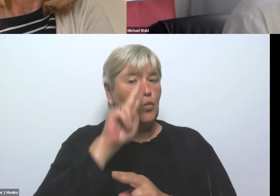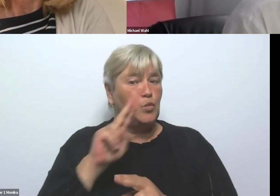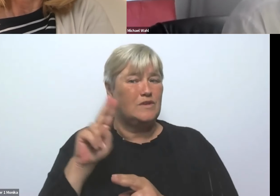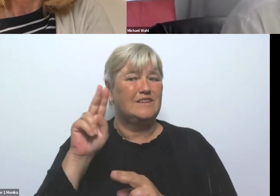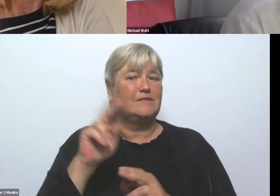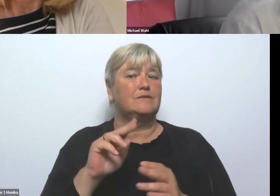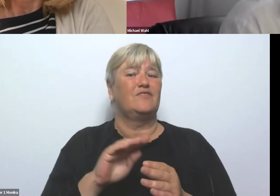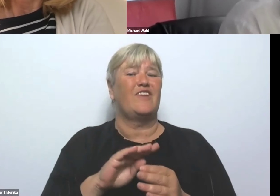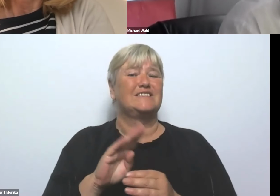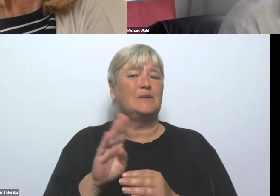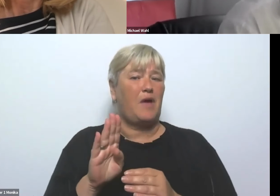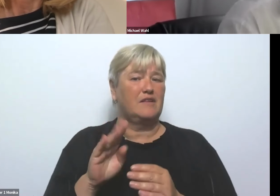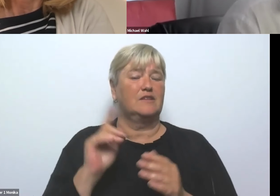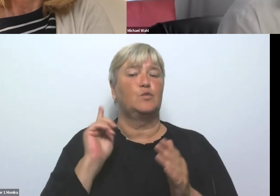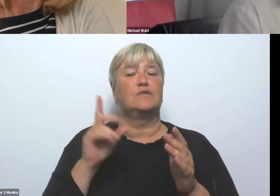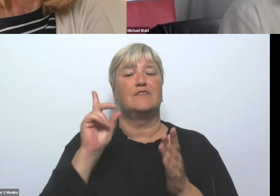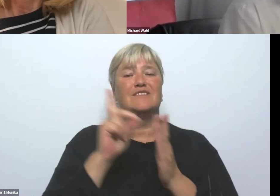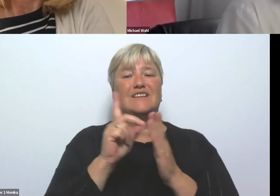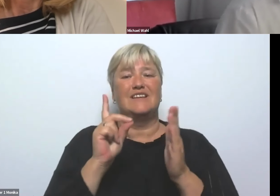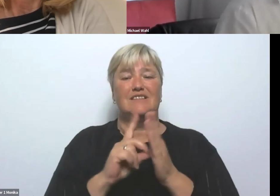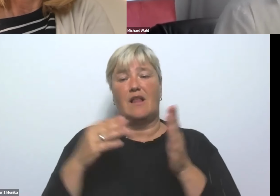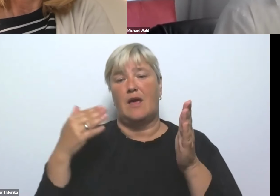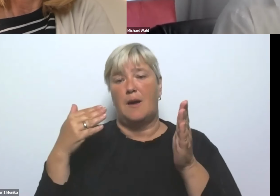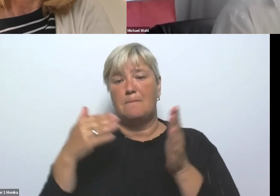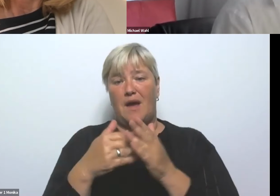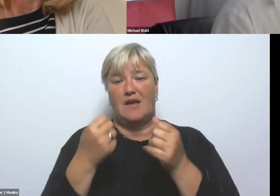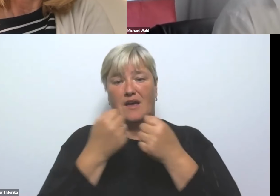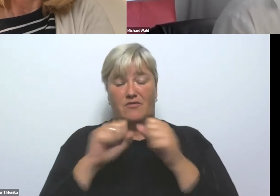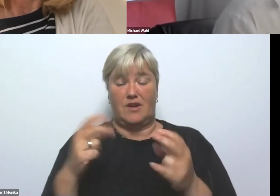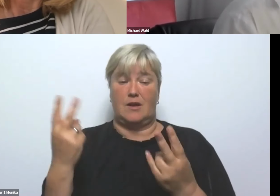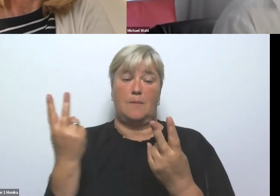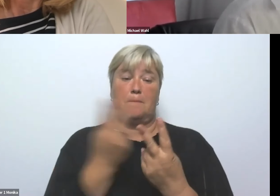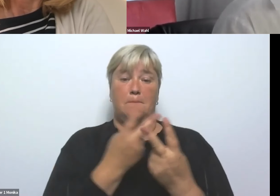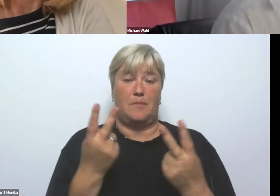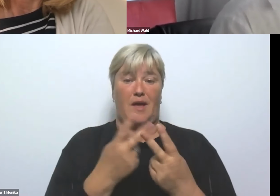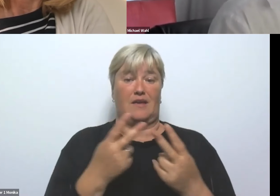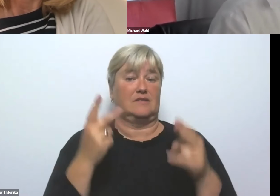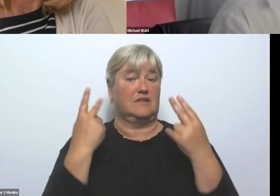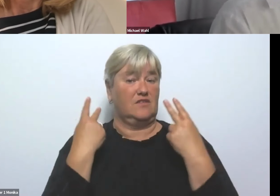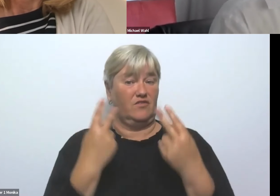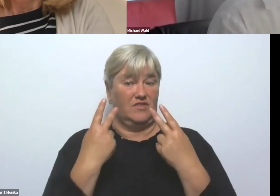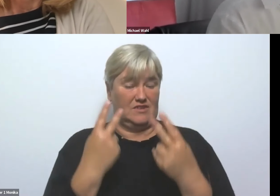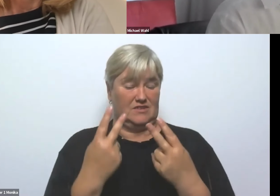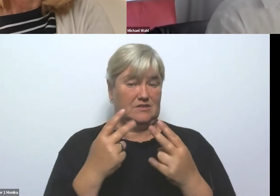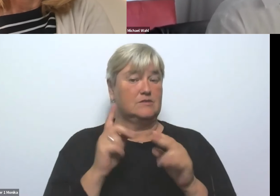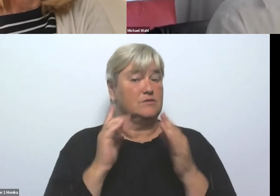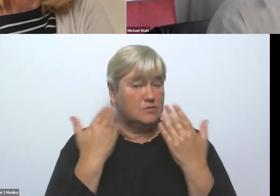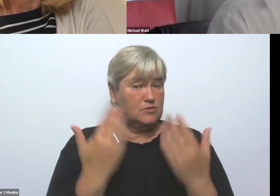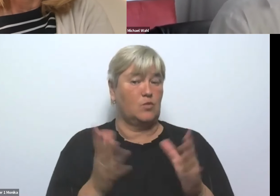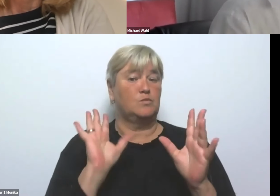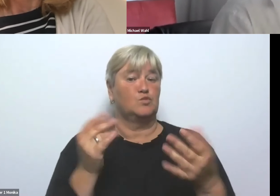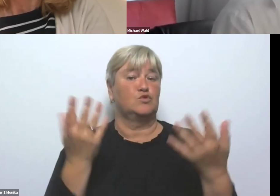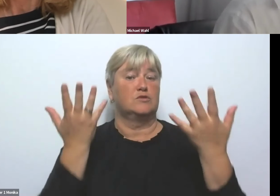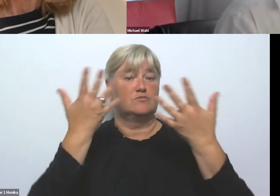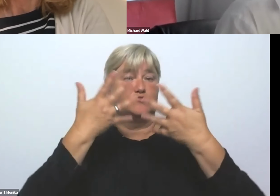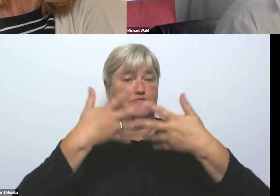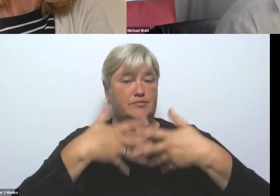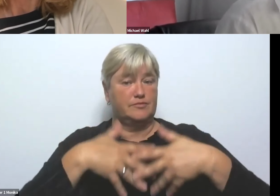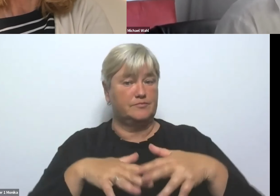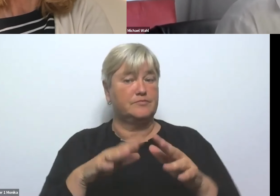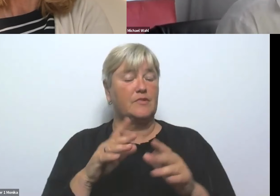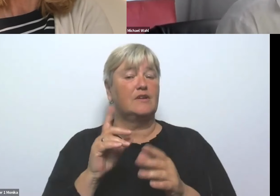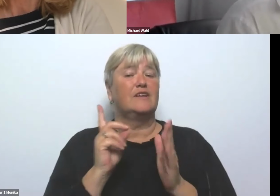Universalität und digitale Barrierefreiheit sind gemeinsam wichtig und sollten auch beide so verstanden werden, also dass eben digitale